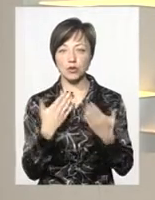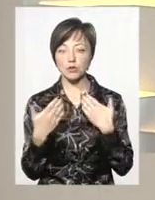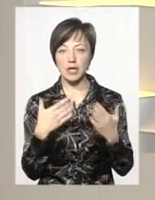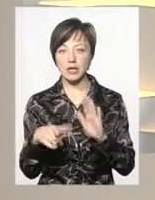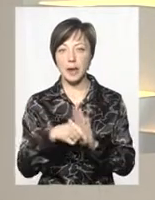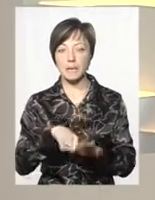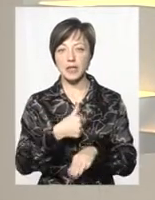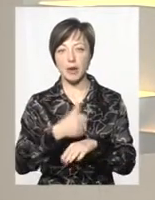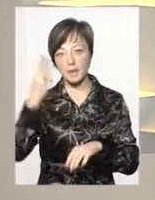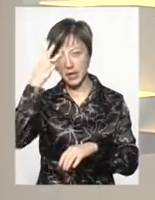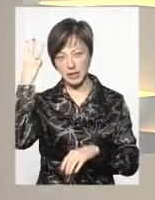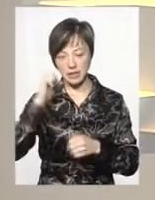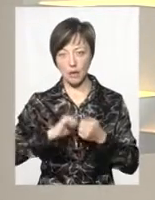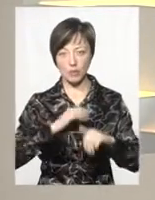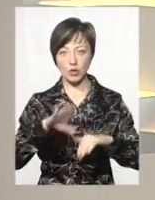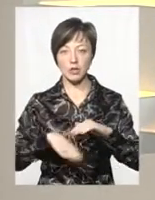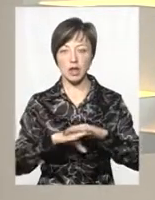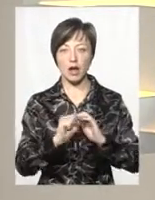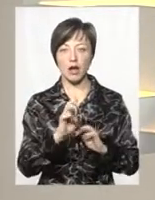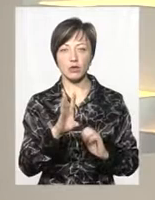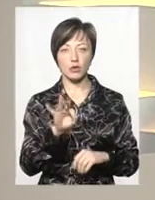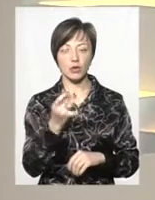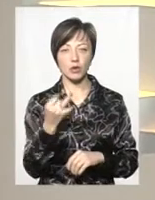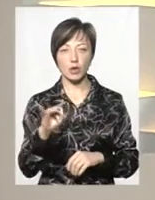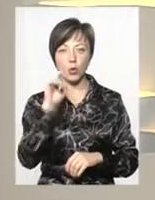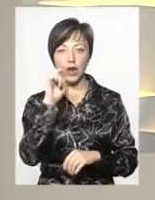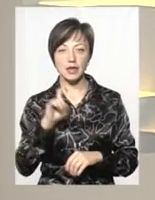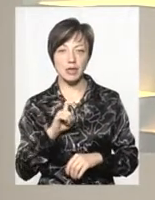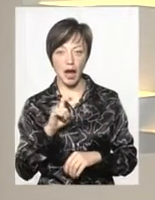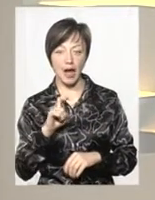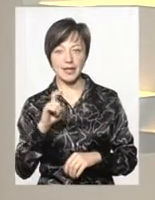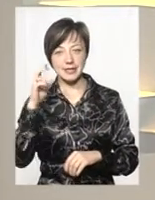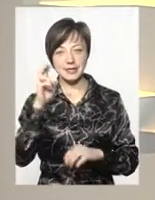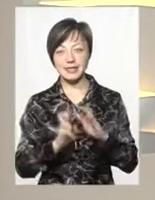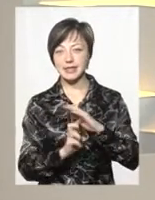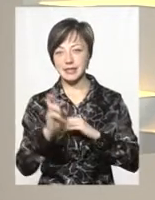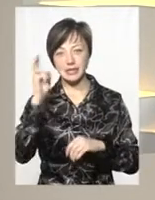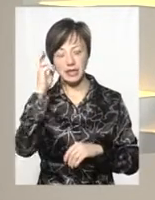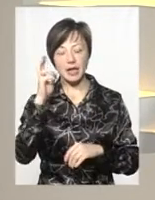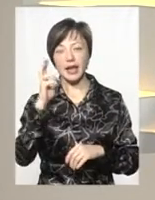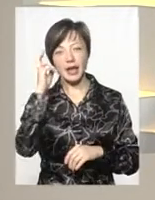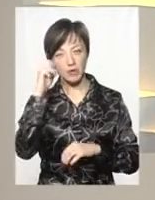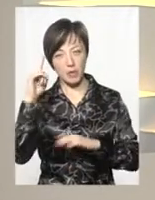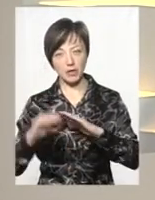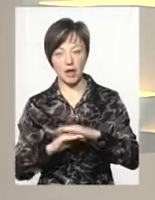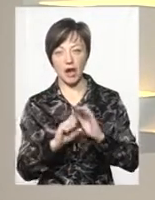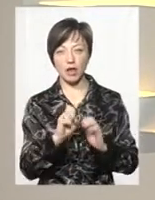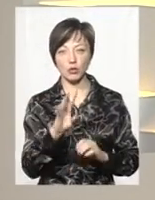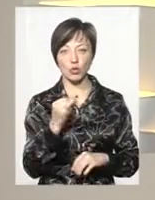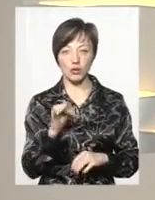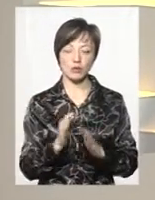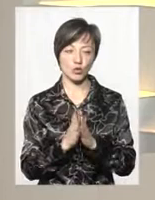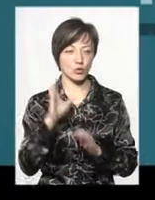із митрополитом Хмельницьким та Кам'янець-Подільським Української православної церкви Київського патріархату Антонієм.